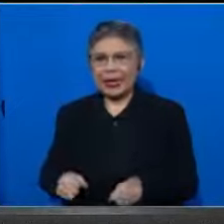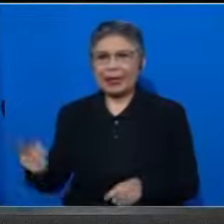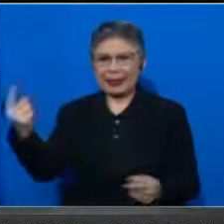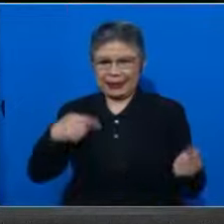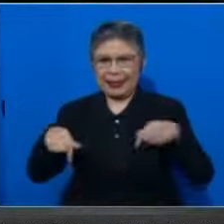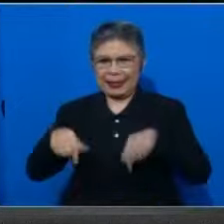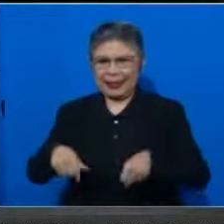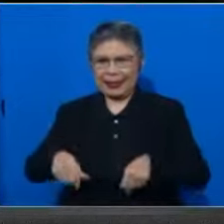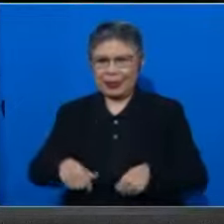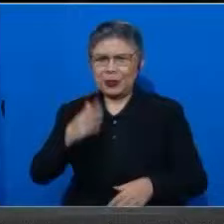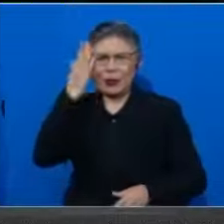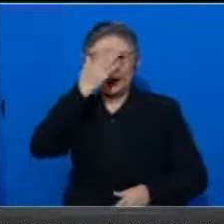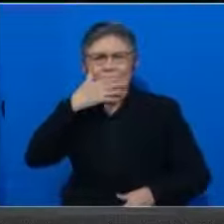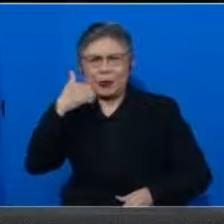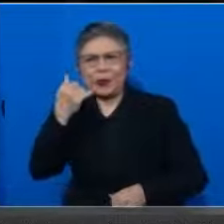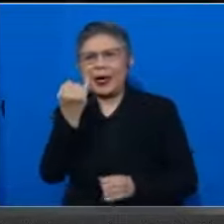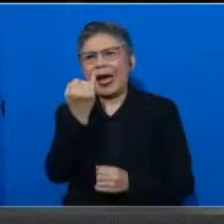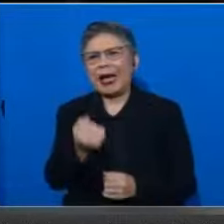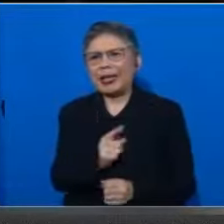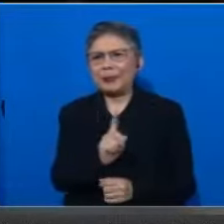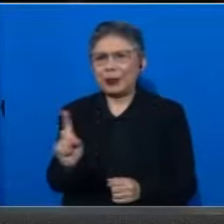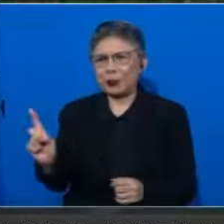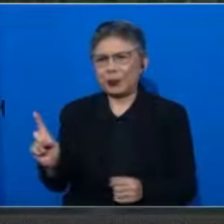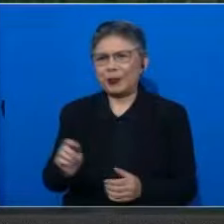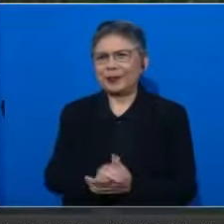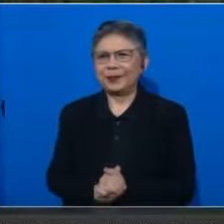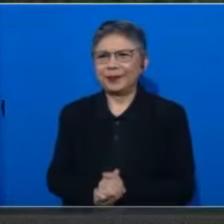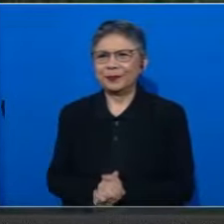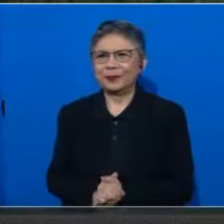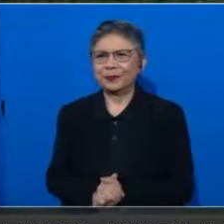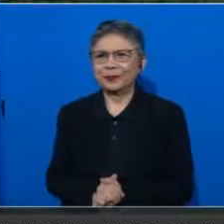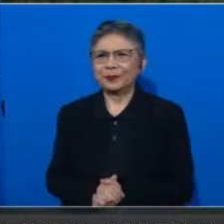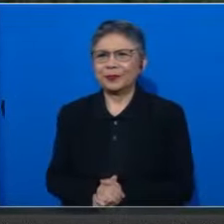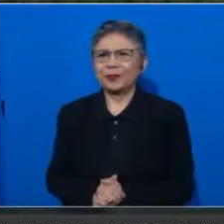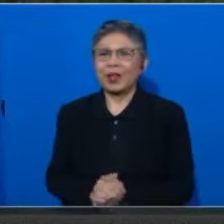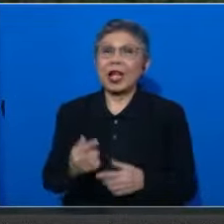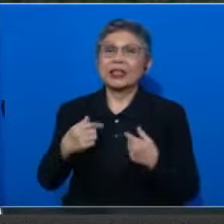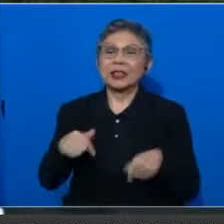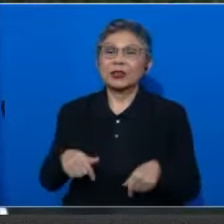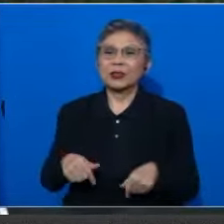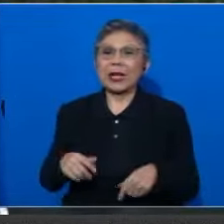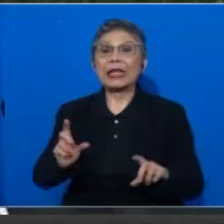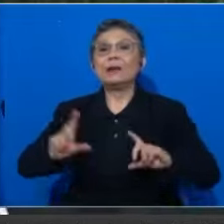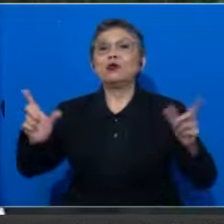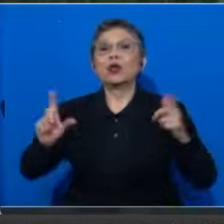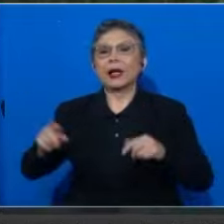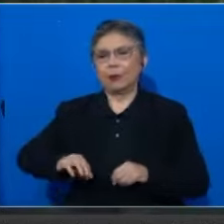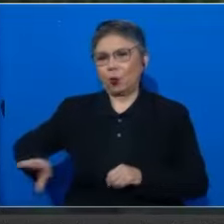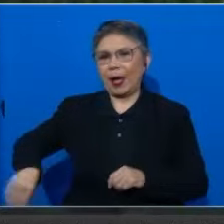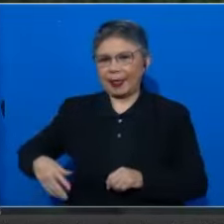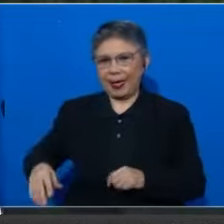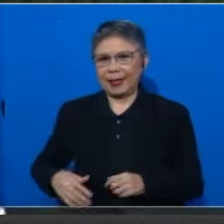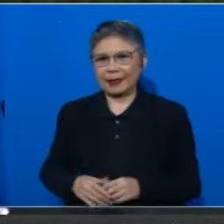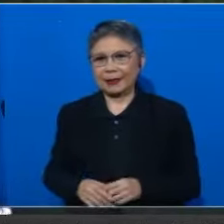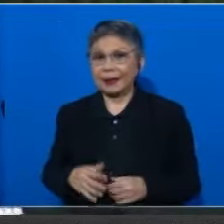santai menikmati akhir pekan. Apa ini, Pak? Dalam rangka liburan sama keluarga.